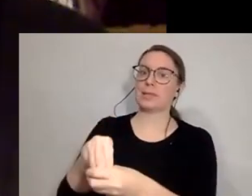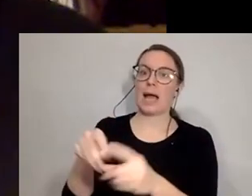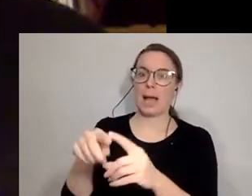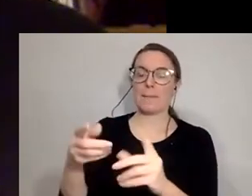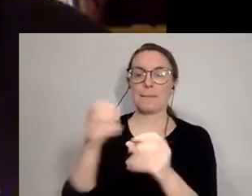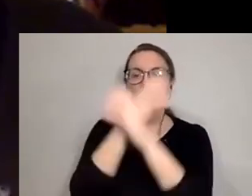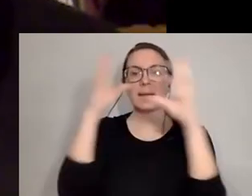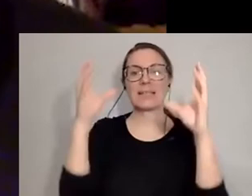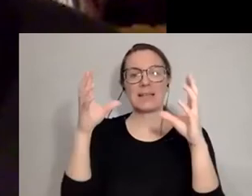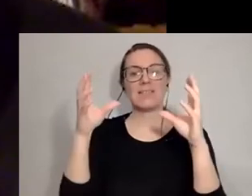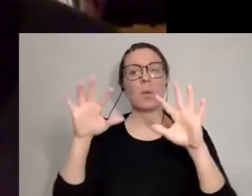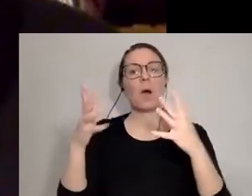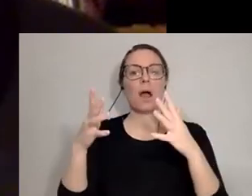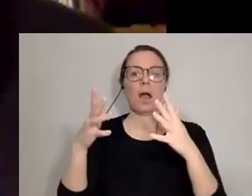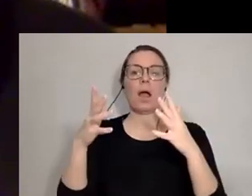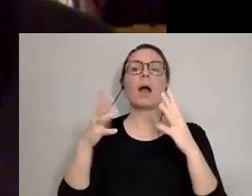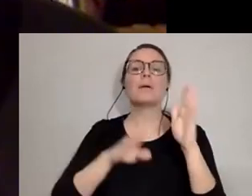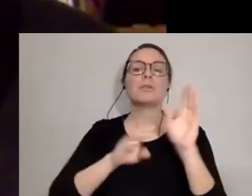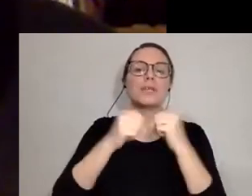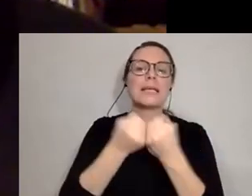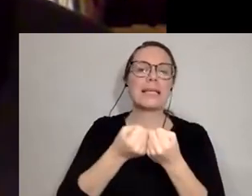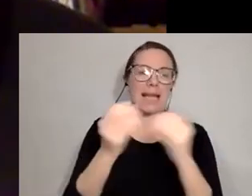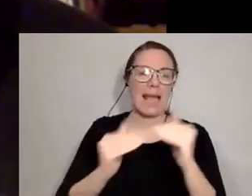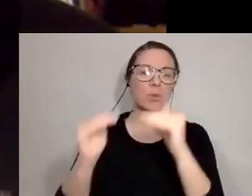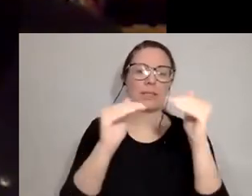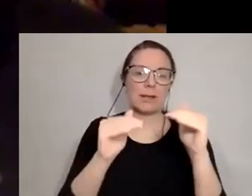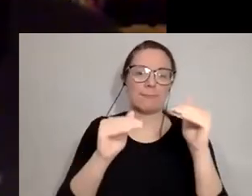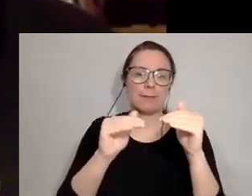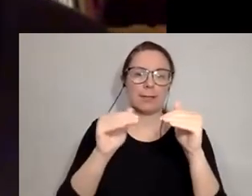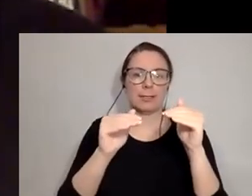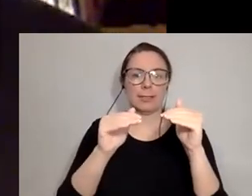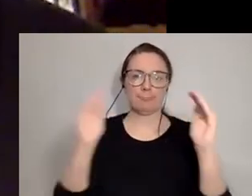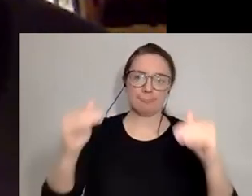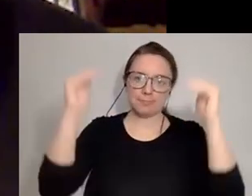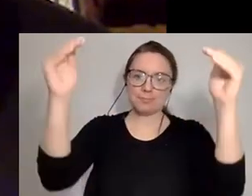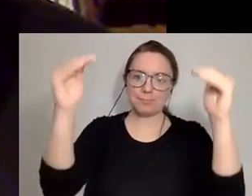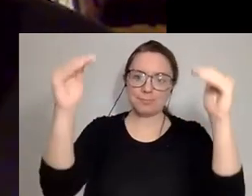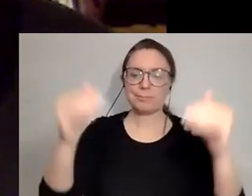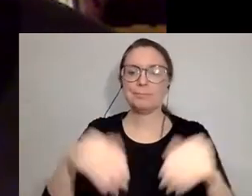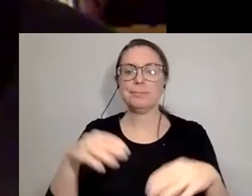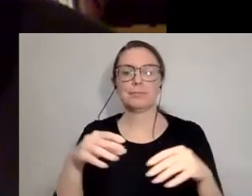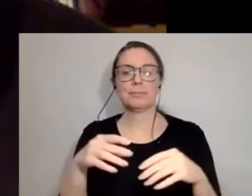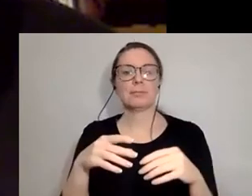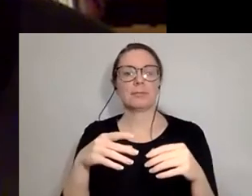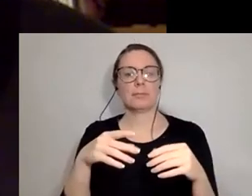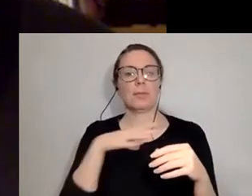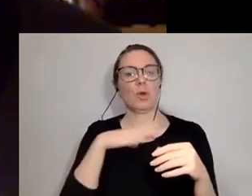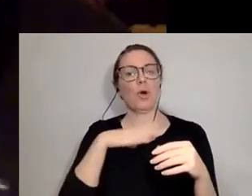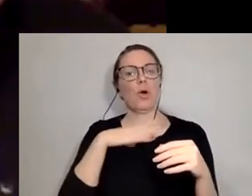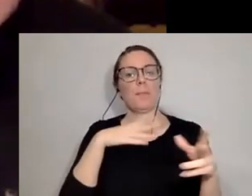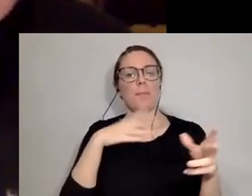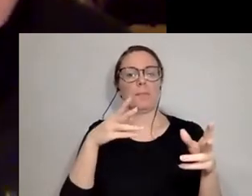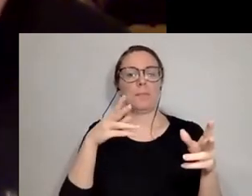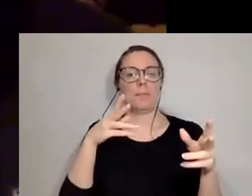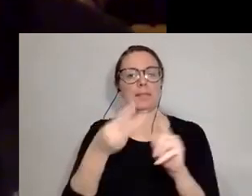société inclusive. Il fait suite, évidemment, aux perspectives ouvertes en France par la loi du 11 février 2005